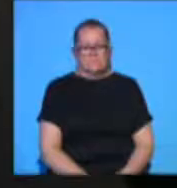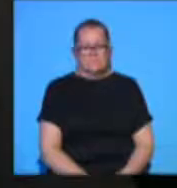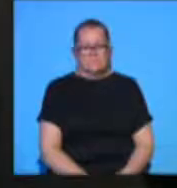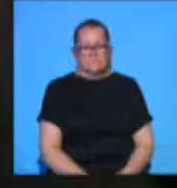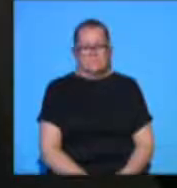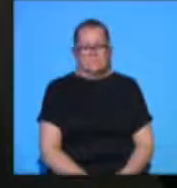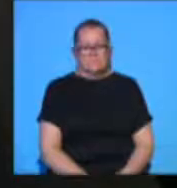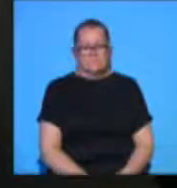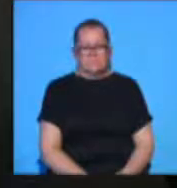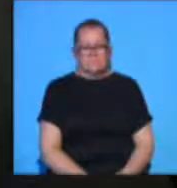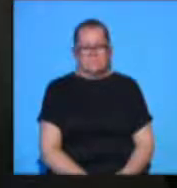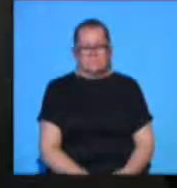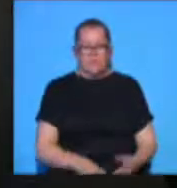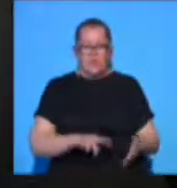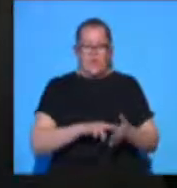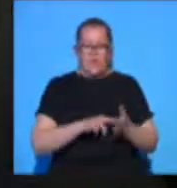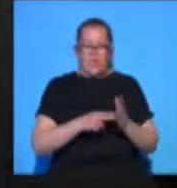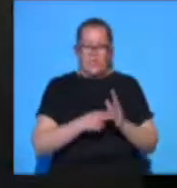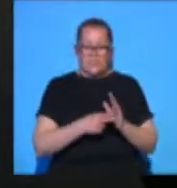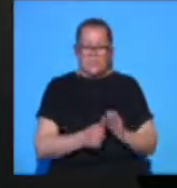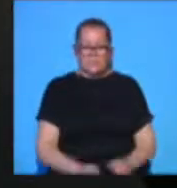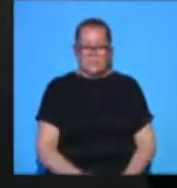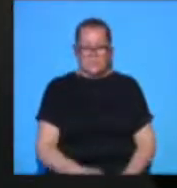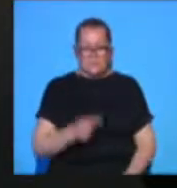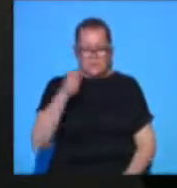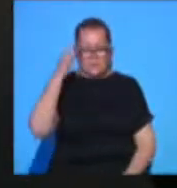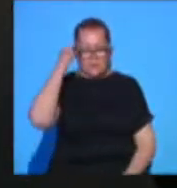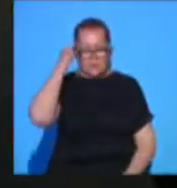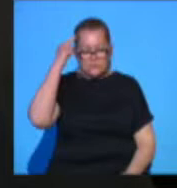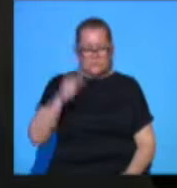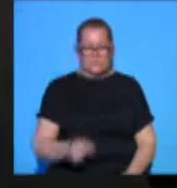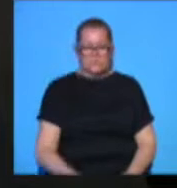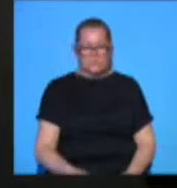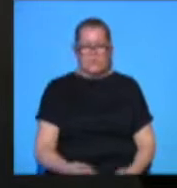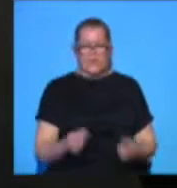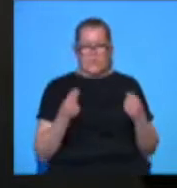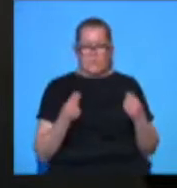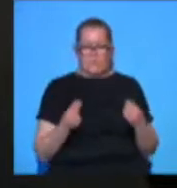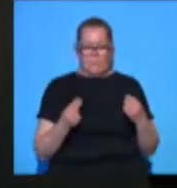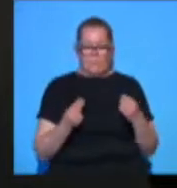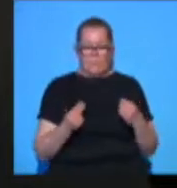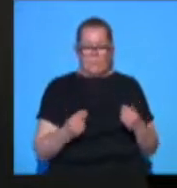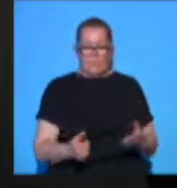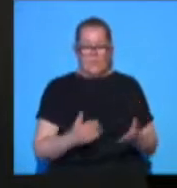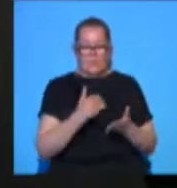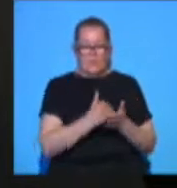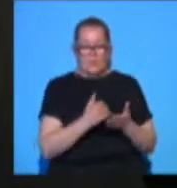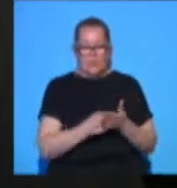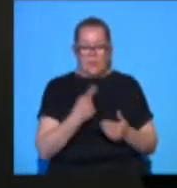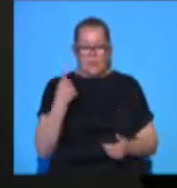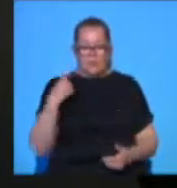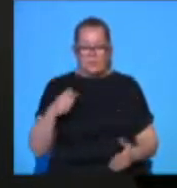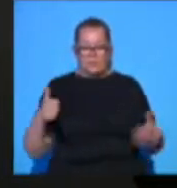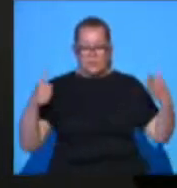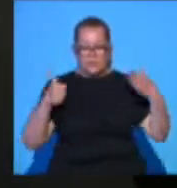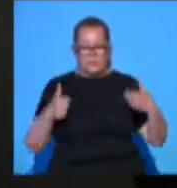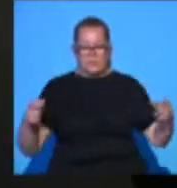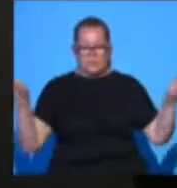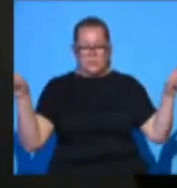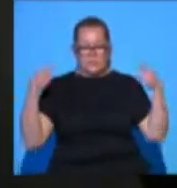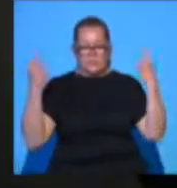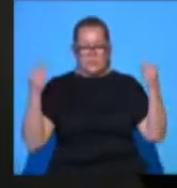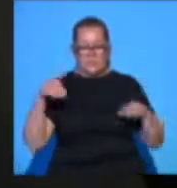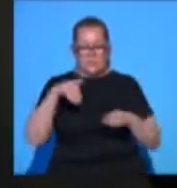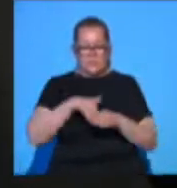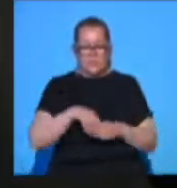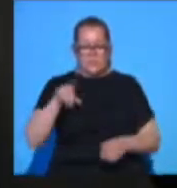Din punct de vedere al organizării, cred că este cea mai complexă de până acum, undeva peste 160 de evenimente în mai mult de 20